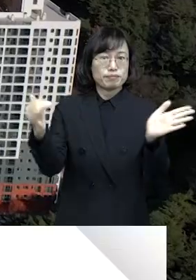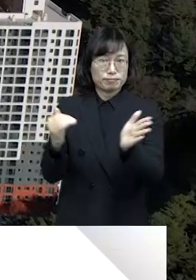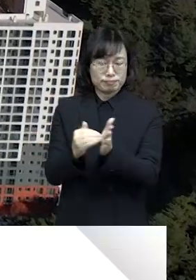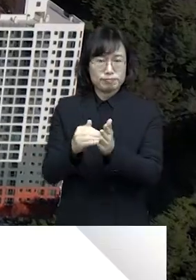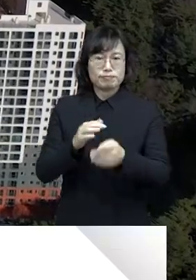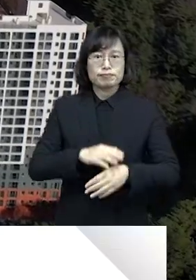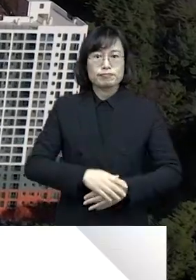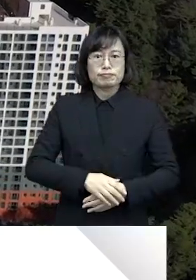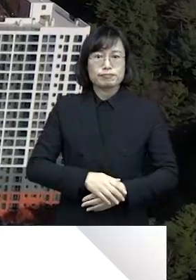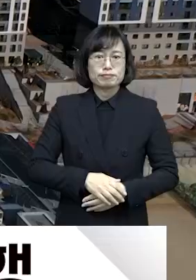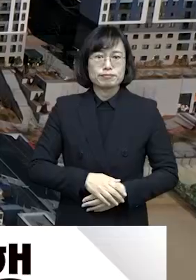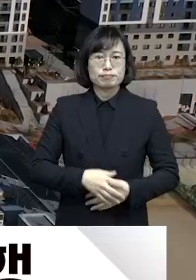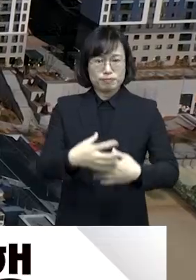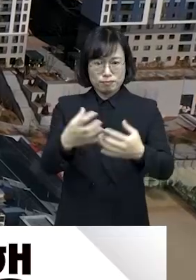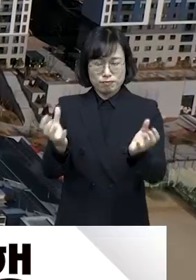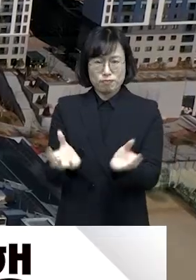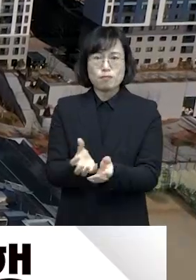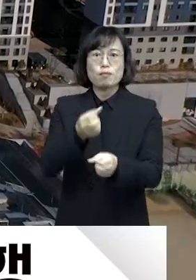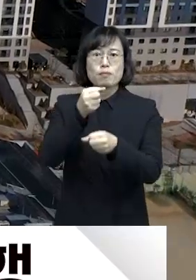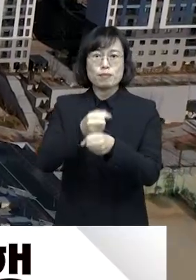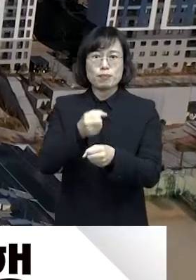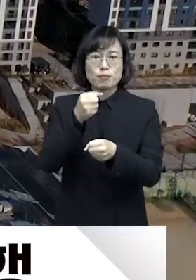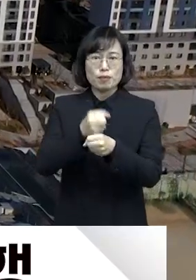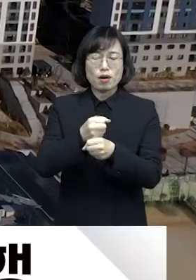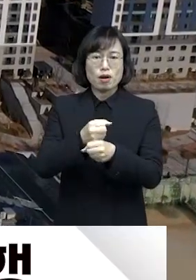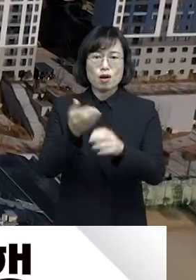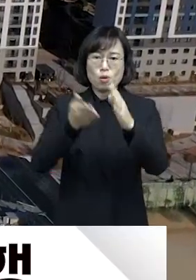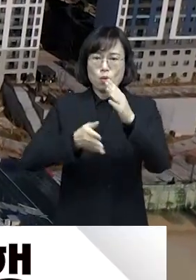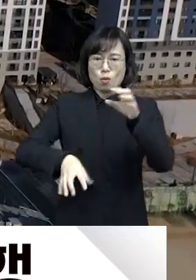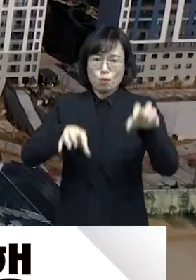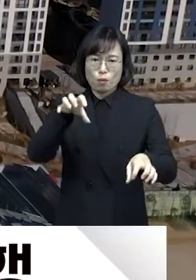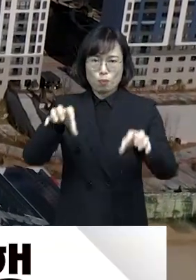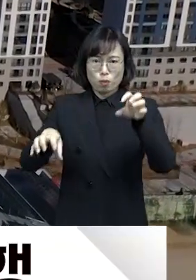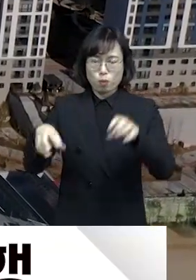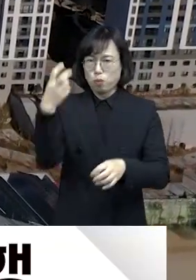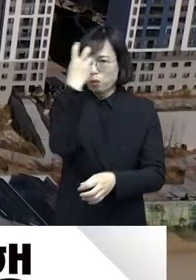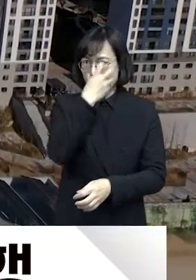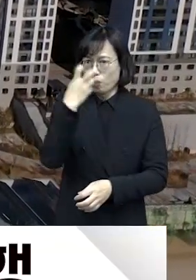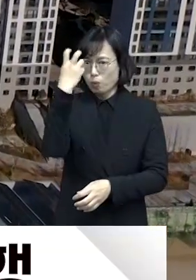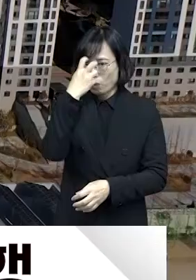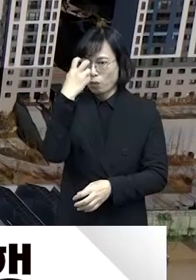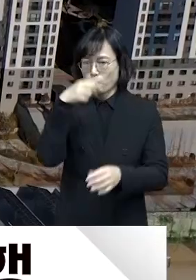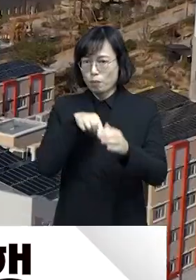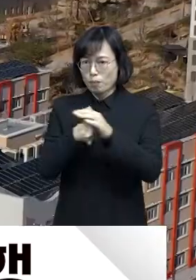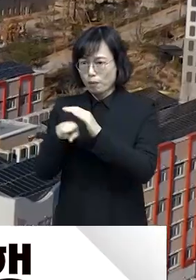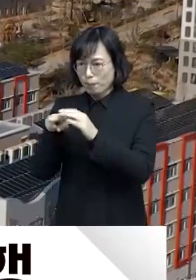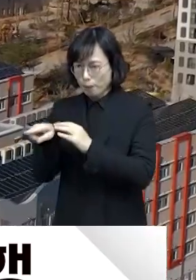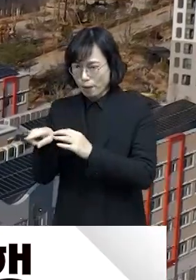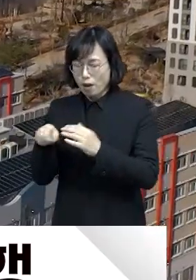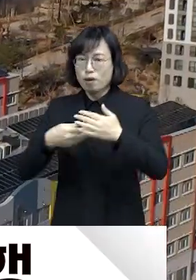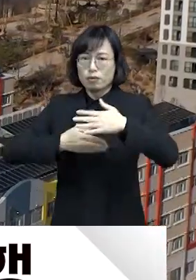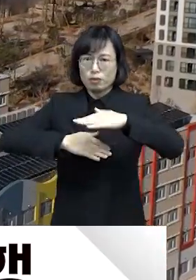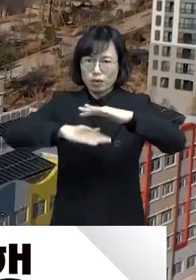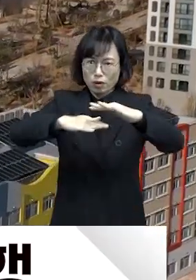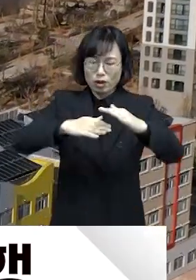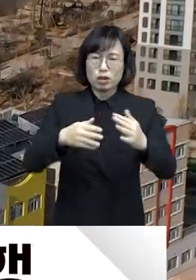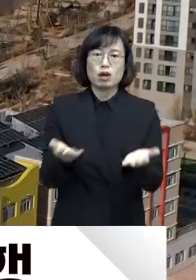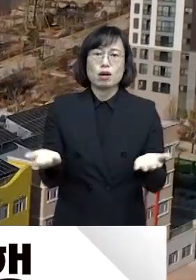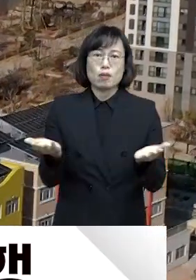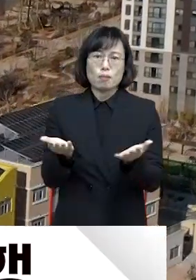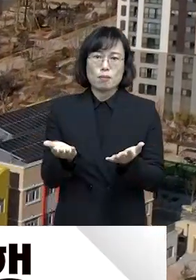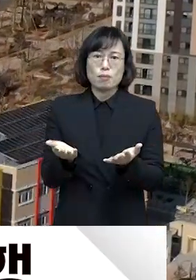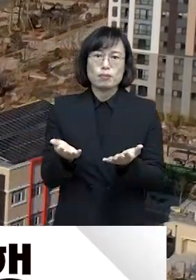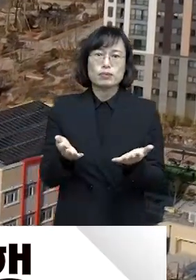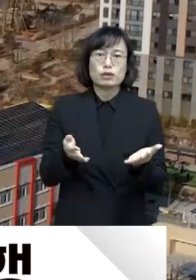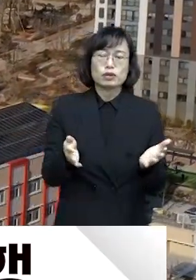신청했습니다. 이에 따라 시는 TF팀을 구성해 각종 공공시설물에 대한 합동 점검을 하는 등 준공 절차에